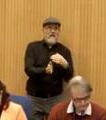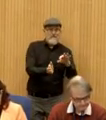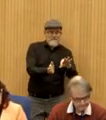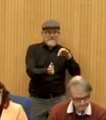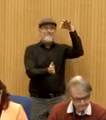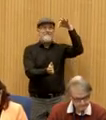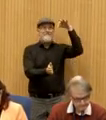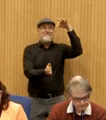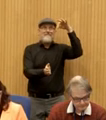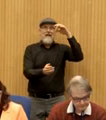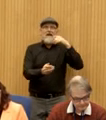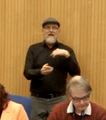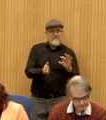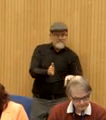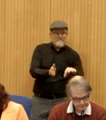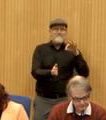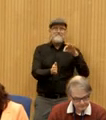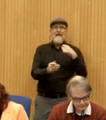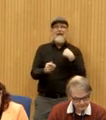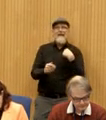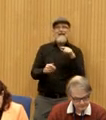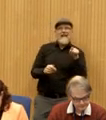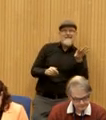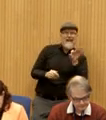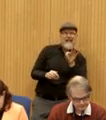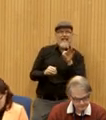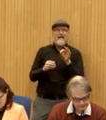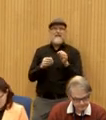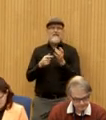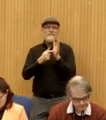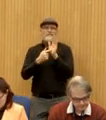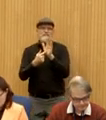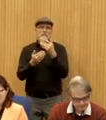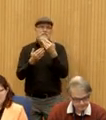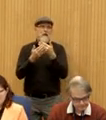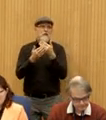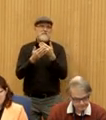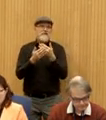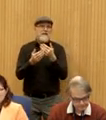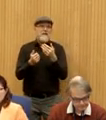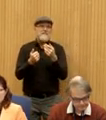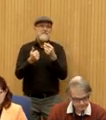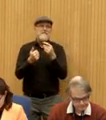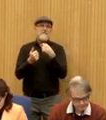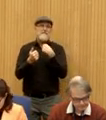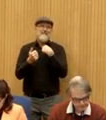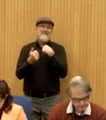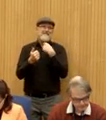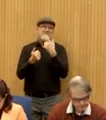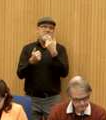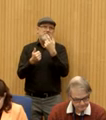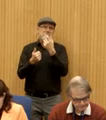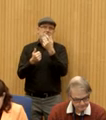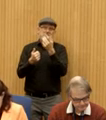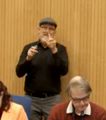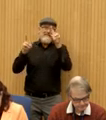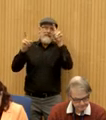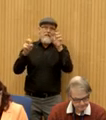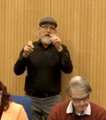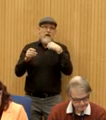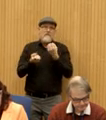Person. Dann sollen sie sich in einer Gruppe sortieren. Wenn